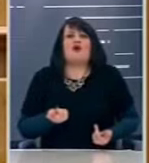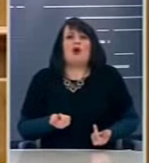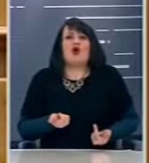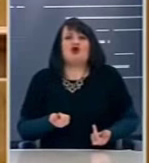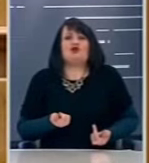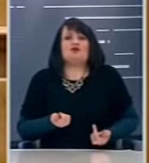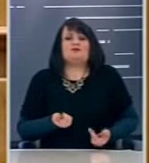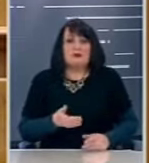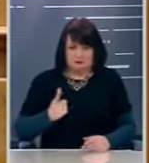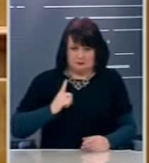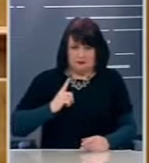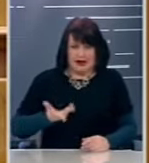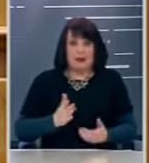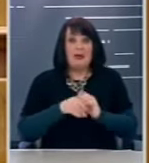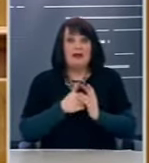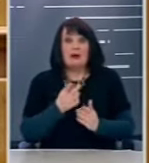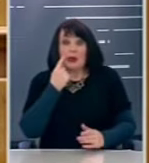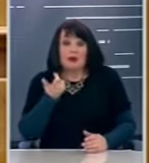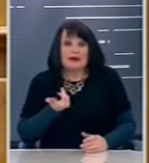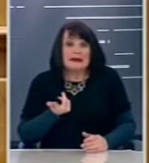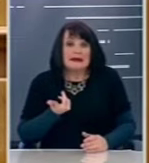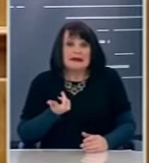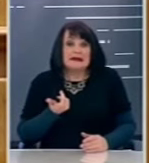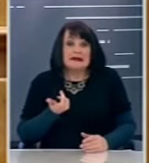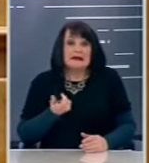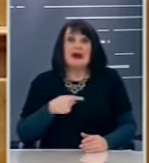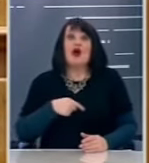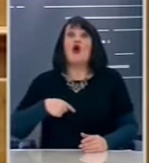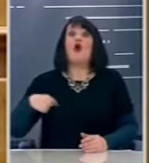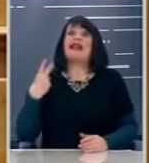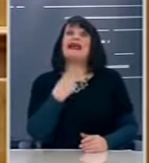οποίο αναμένουμε με μεγάλο ενδιαφέρον είναι να δούμε πότε ο αρχηγός σας θα